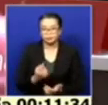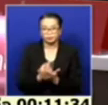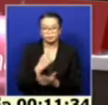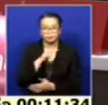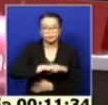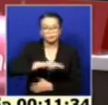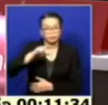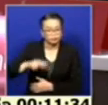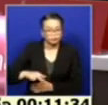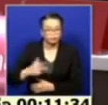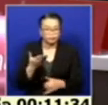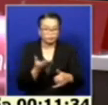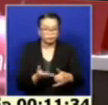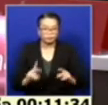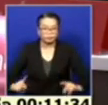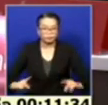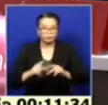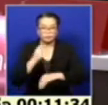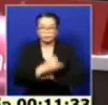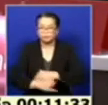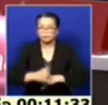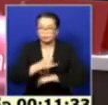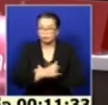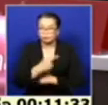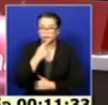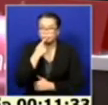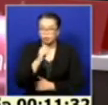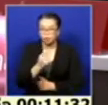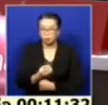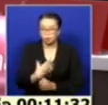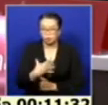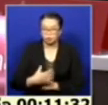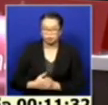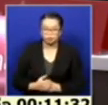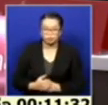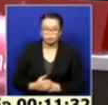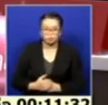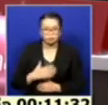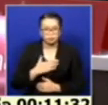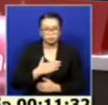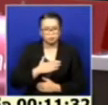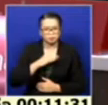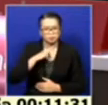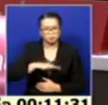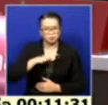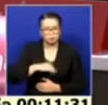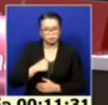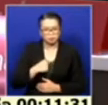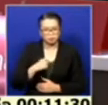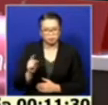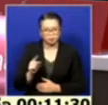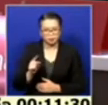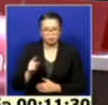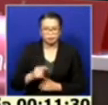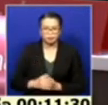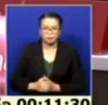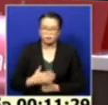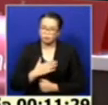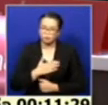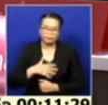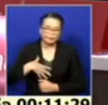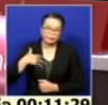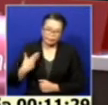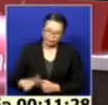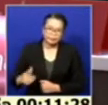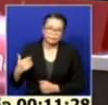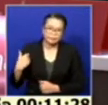ครับ ครับเชิญท่านสมาชิกครับท่านสมคิด ครับท่านประธานที่เคารพครับผมสมคิดเชื้อคงอุบลราชธ